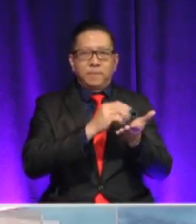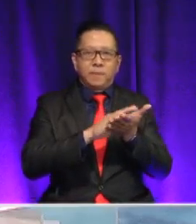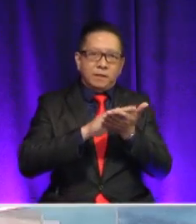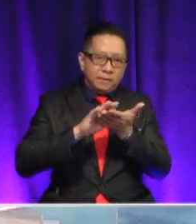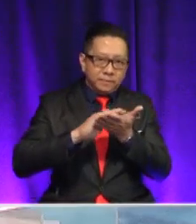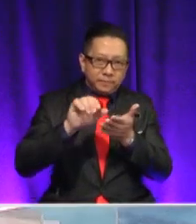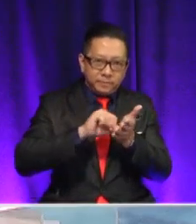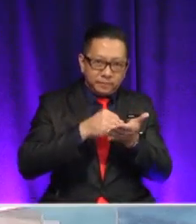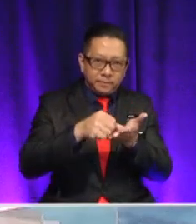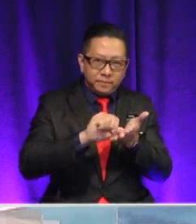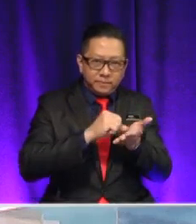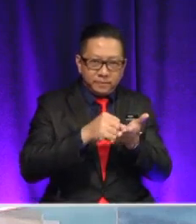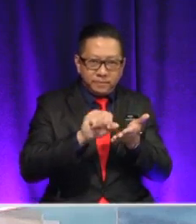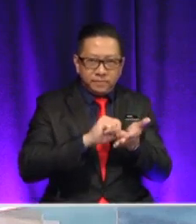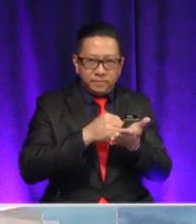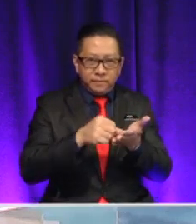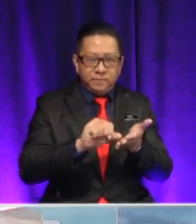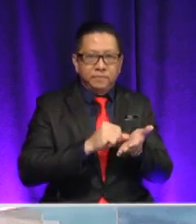ambil bolehlah